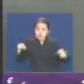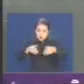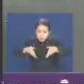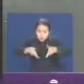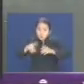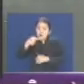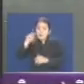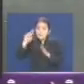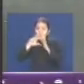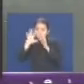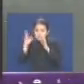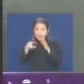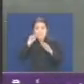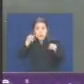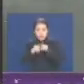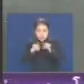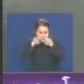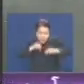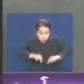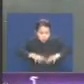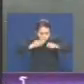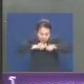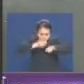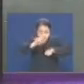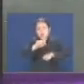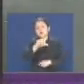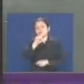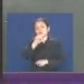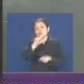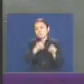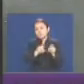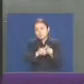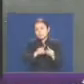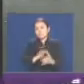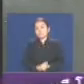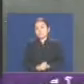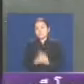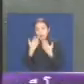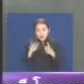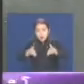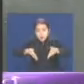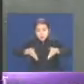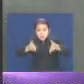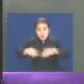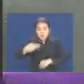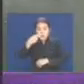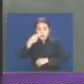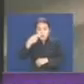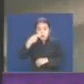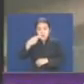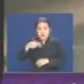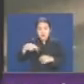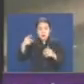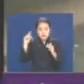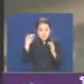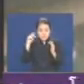จมีน้ำท่วมขังเป็นระยะทางตลอดสาย20-30เซนติเมตรเช่นกันค่ะรวมทั้งถนนหทัยราชตัดสุวินทวงศ์แยกพาณิ